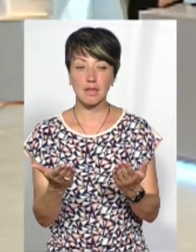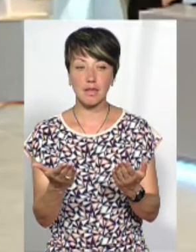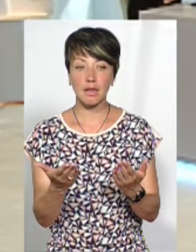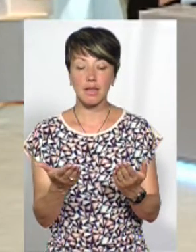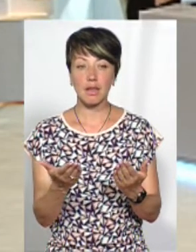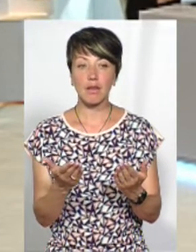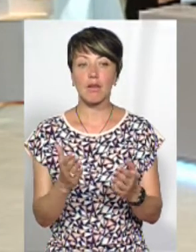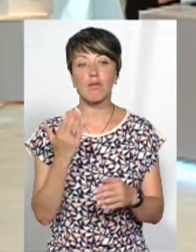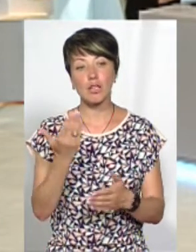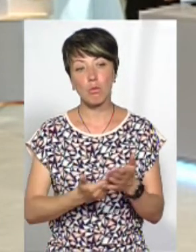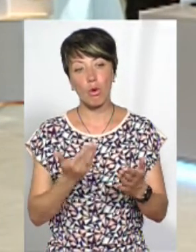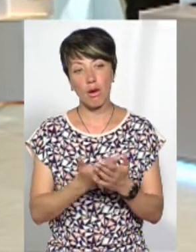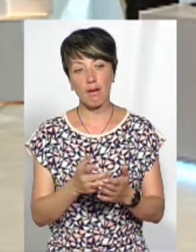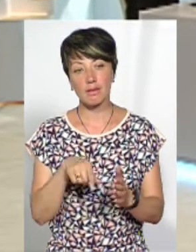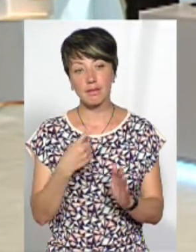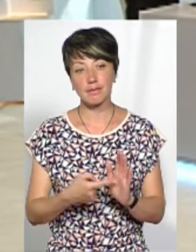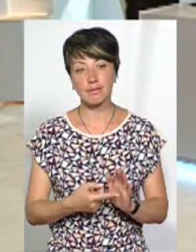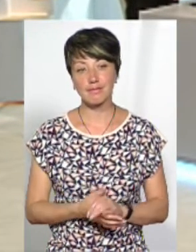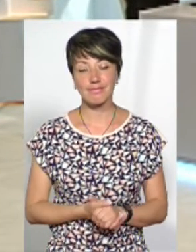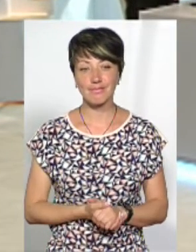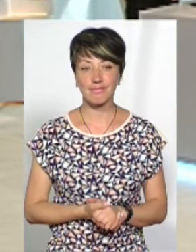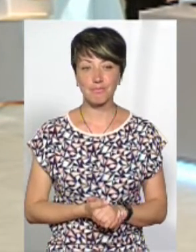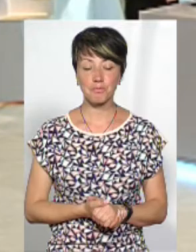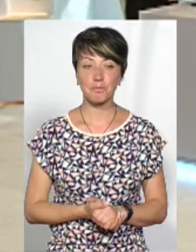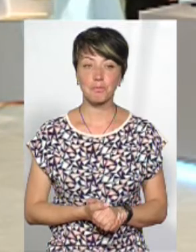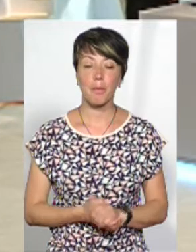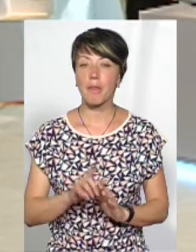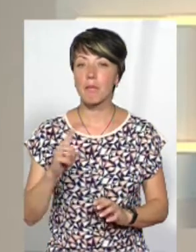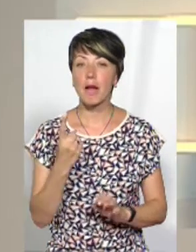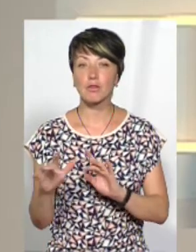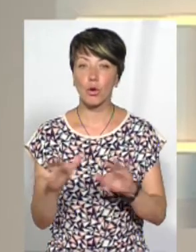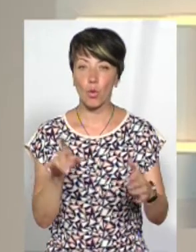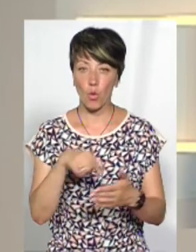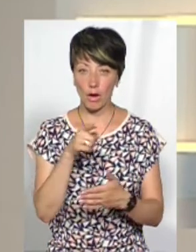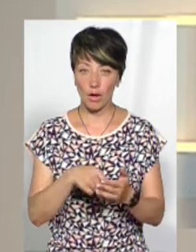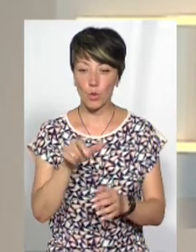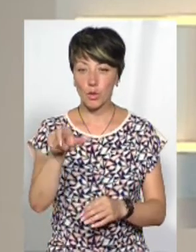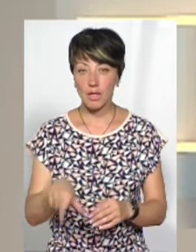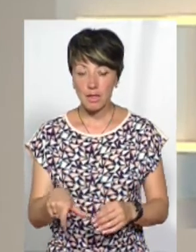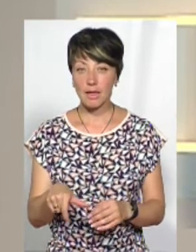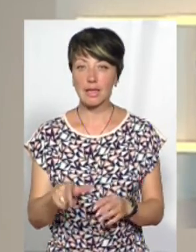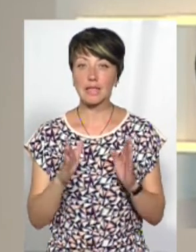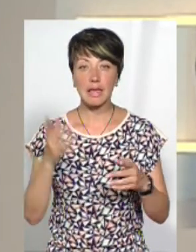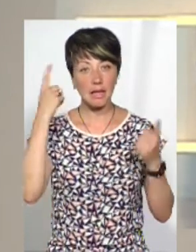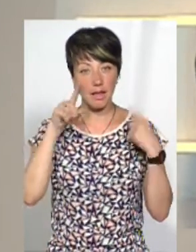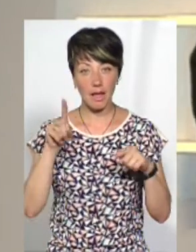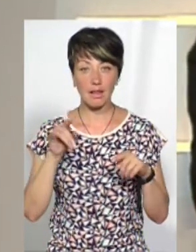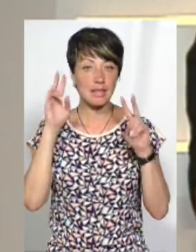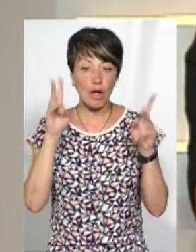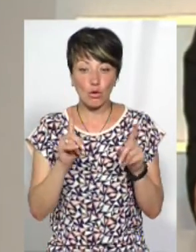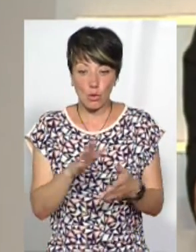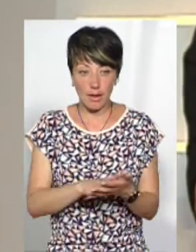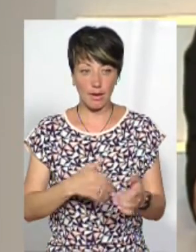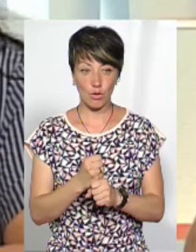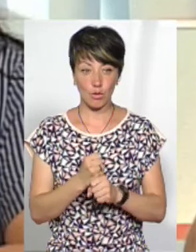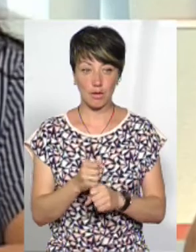проекту. Які будуть ваші поради? От, пане Сергій, давайте почнемо з вас. От перші кроки у людини, в якої є тільки ідея, і вона не знає, що з